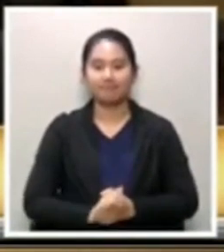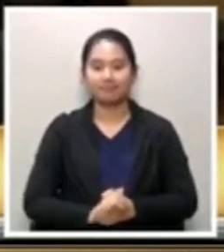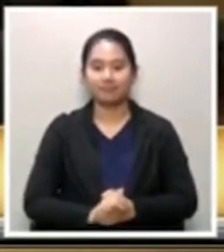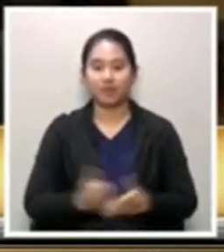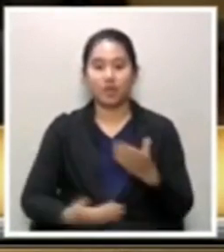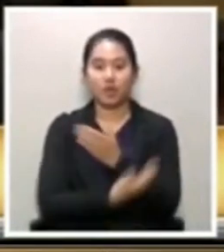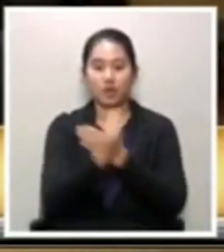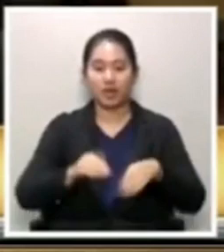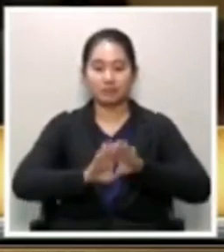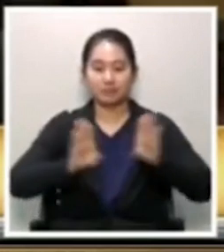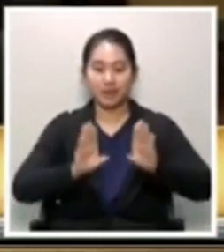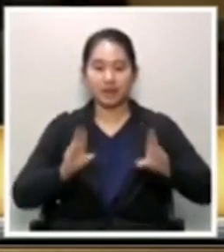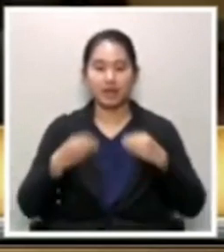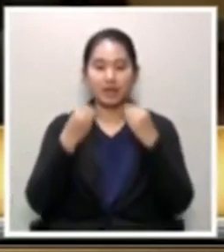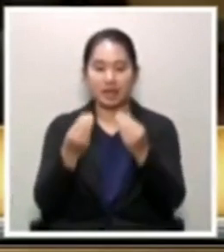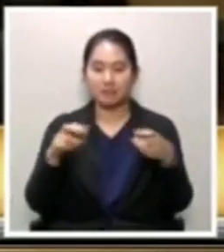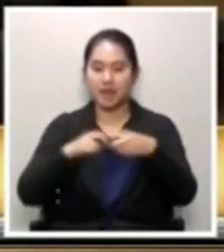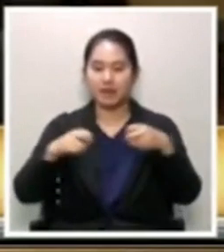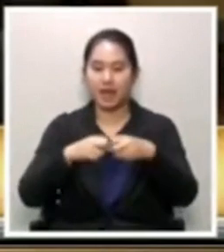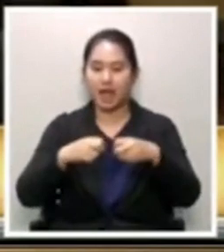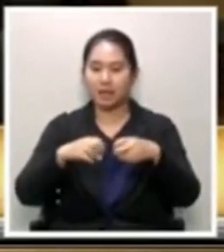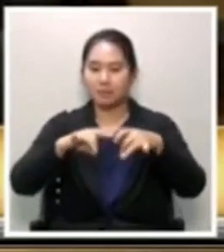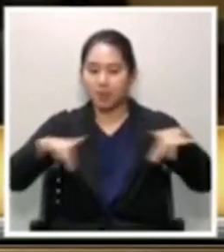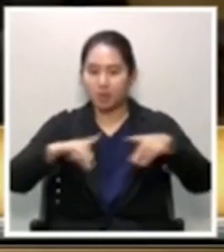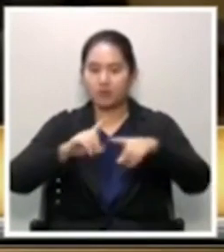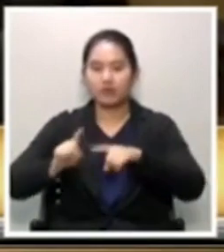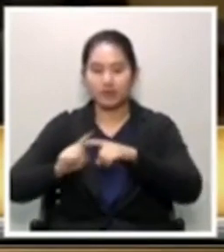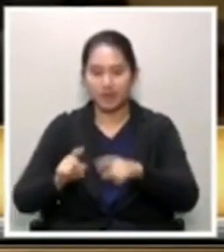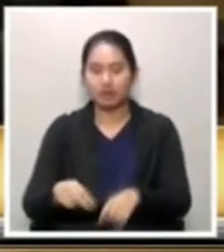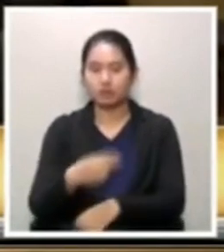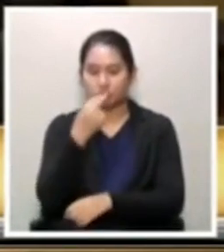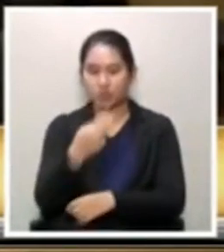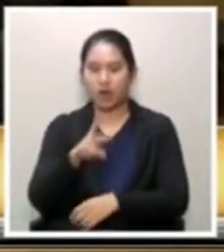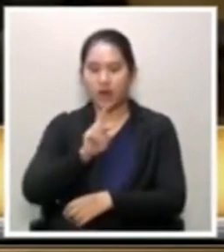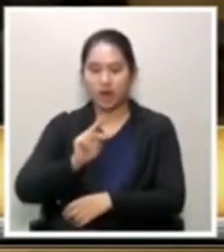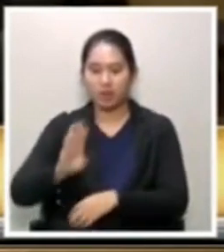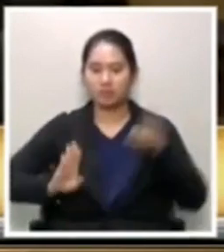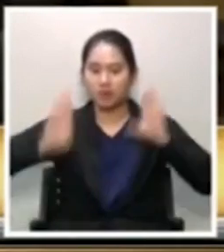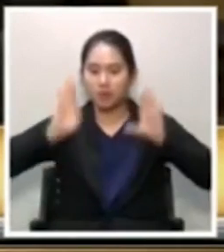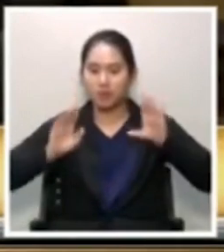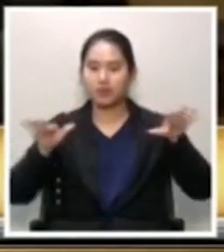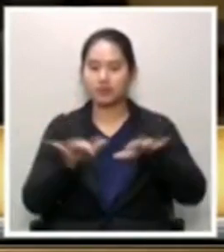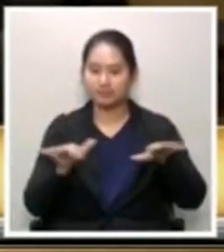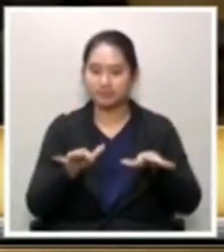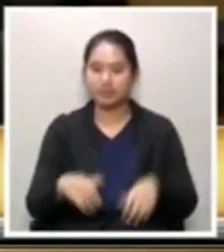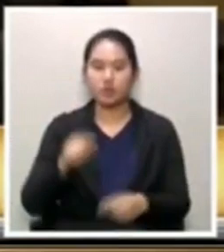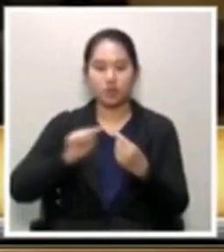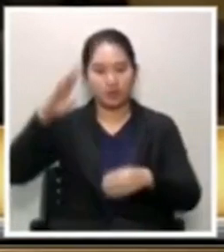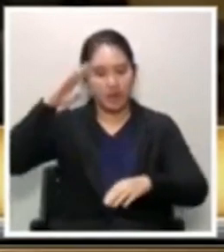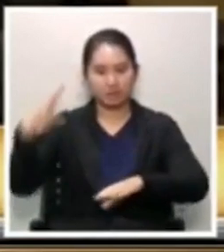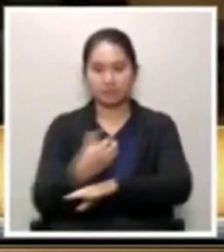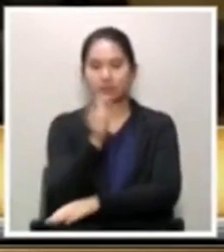อกาสให้มีการแก้ไขความขัดแย้งในประเทศได้ภายใต้ระบบปกติโดยไม่จําเป็นต้องใช้รัฐประหารแต่รัฐธรรม